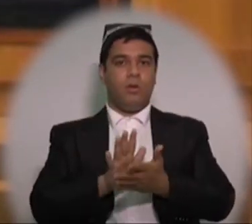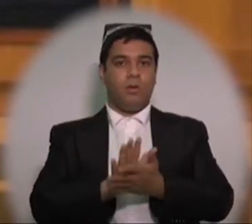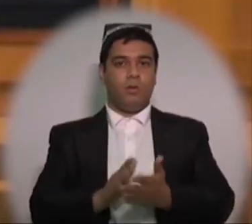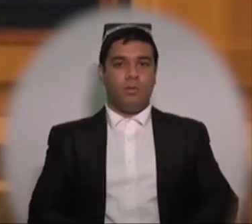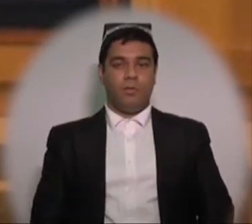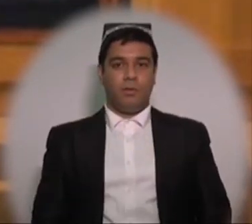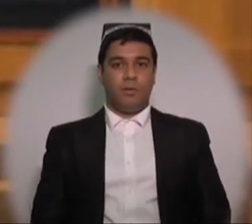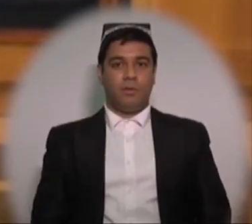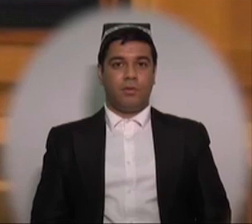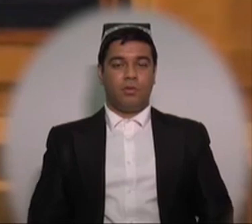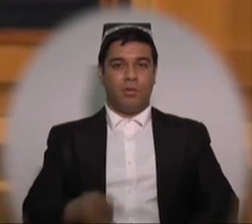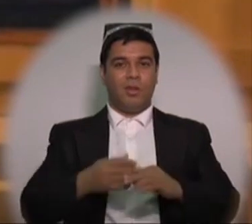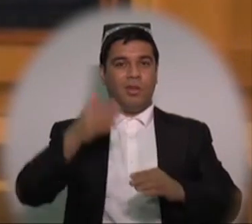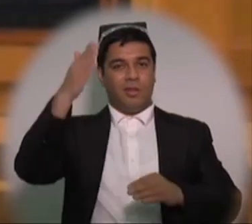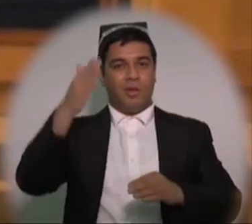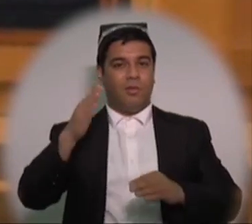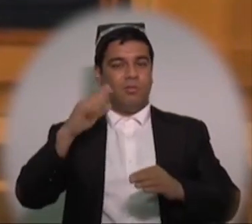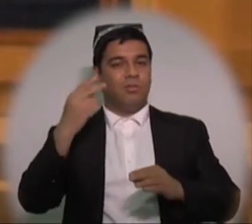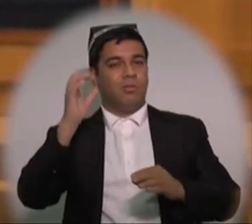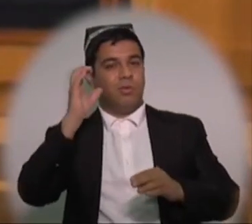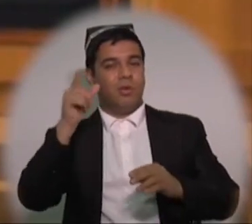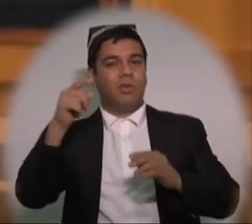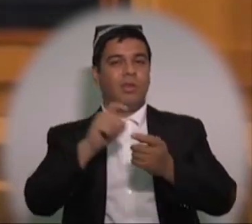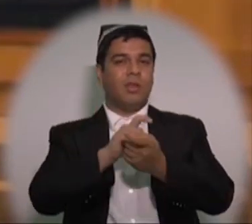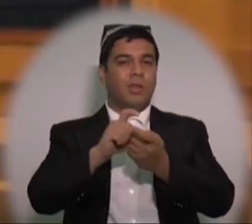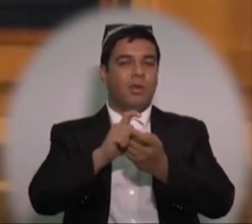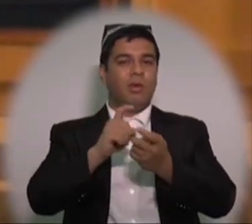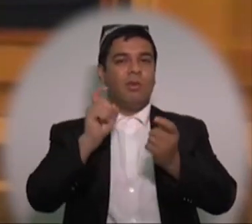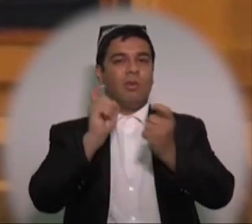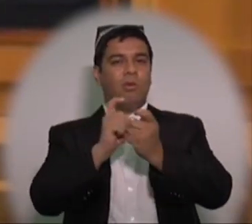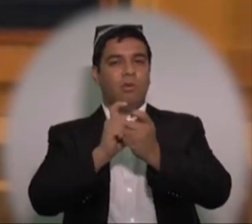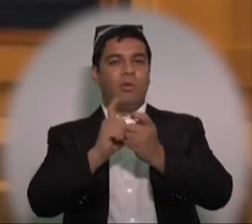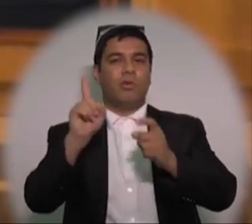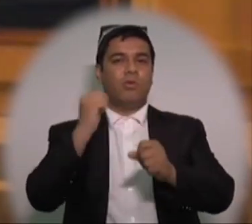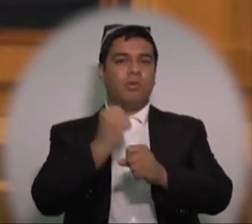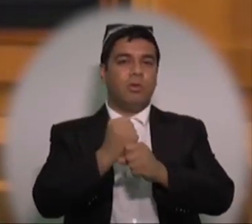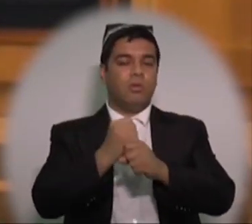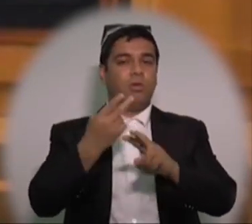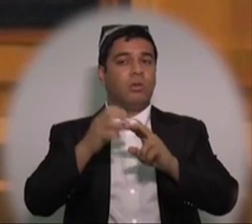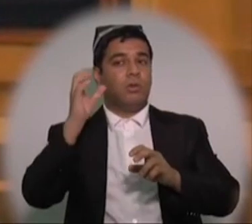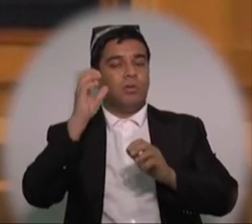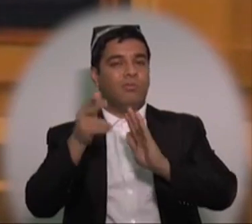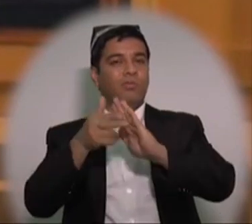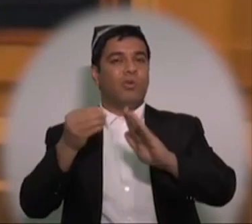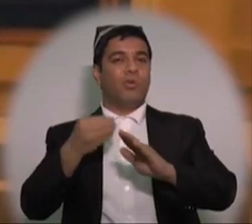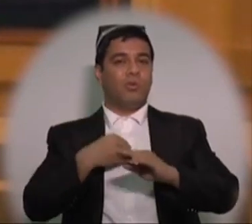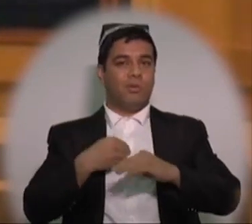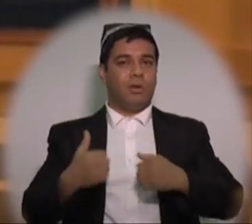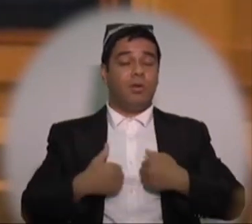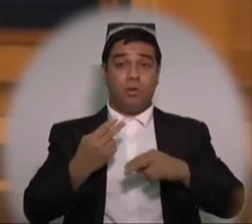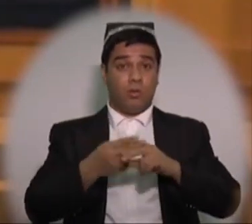deyiladi. Devorning orqasidan turib, xonadon egalari uyini ichida nimani gaplashyapti, eshitib olishga urinish